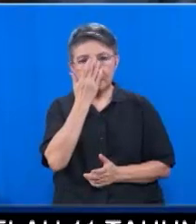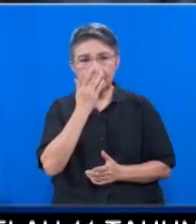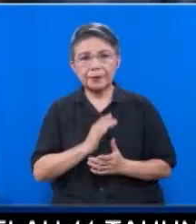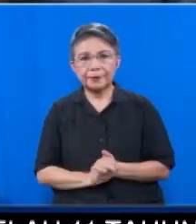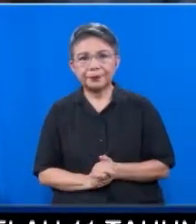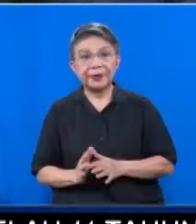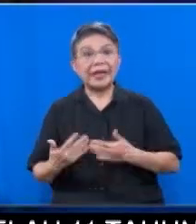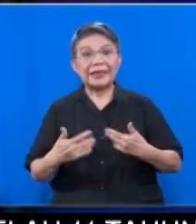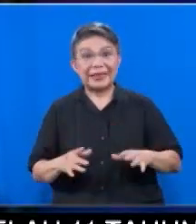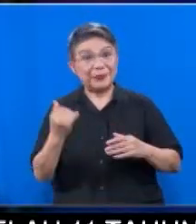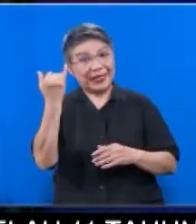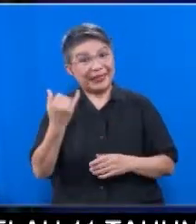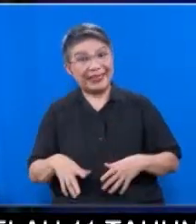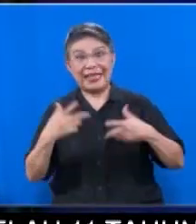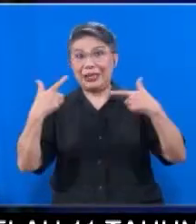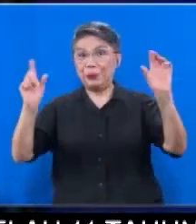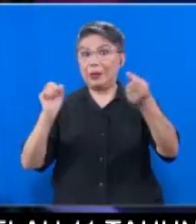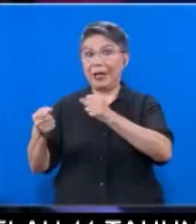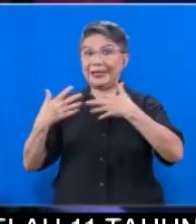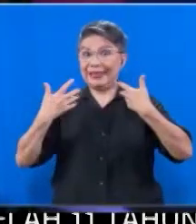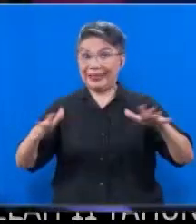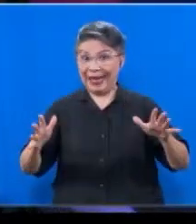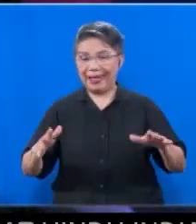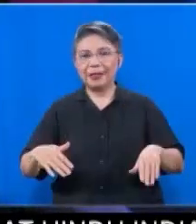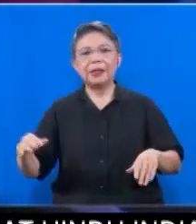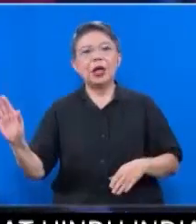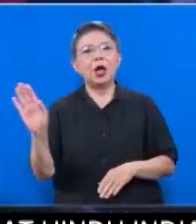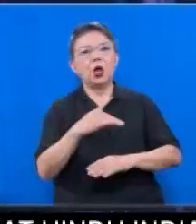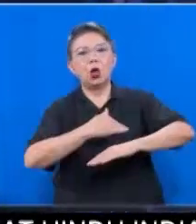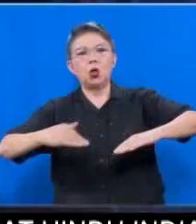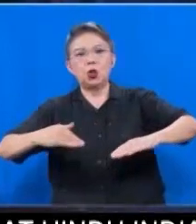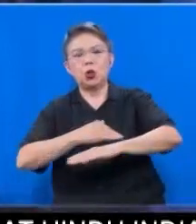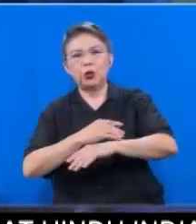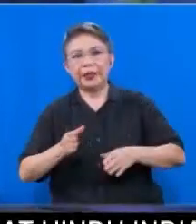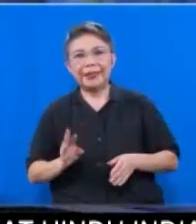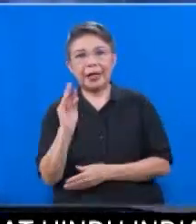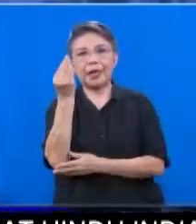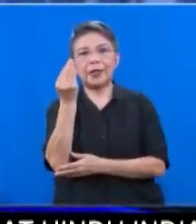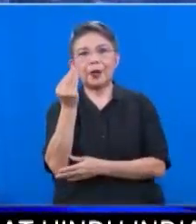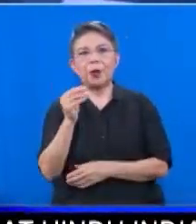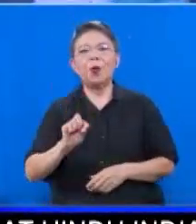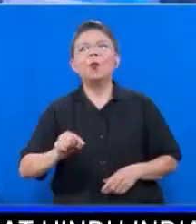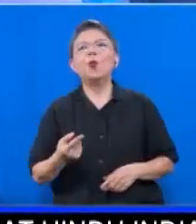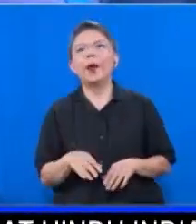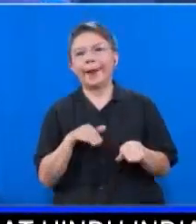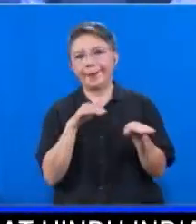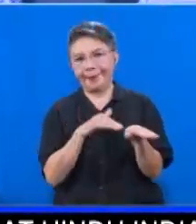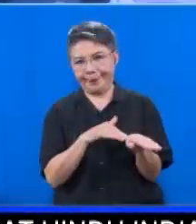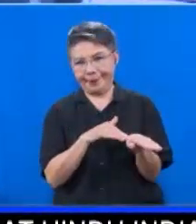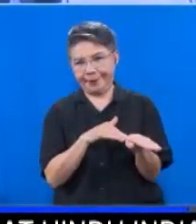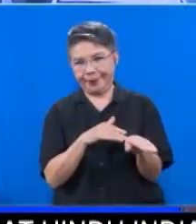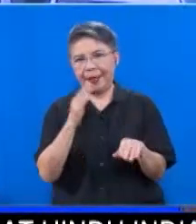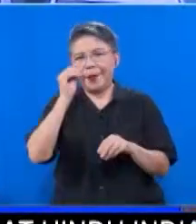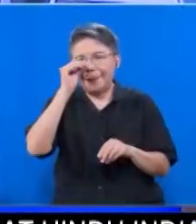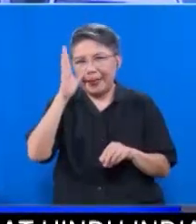fairing berakhirnya masa libur lebaran membuat arus lalu lintas di sejumlah ruas jalan ibukota kembali mengalami kemacetan panjang Senin pagi